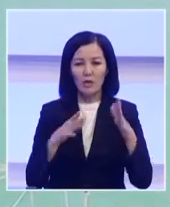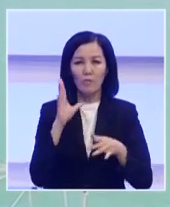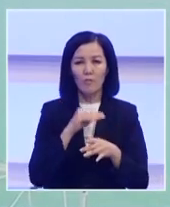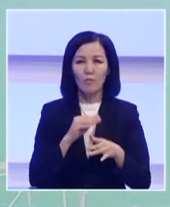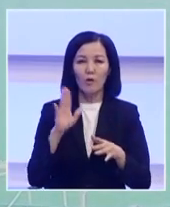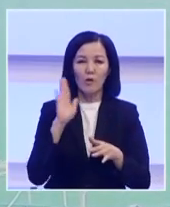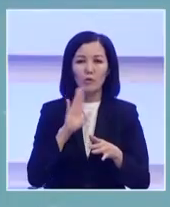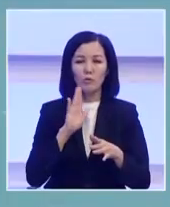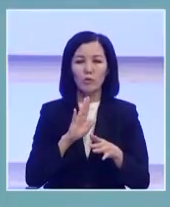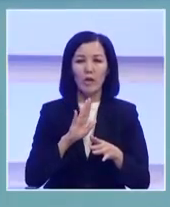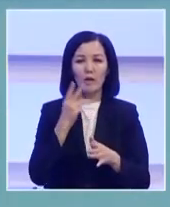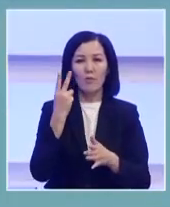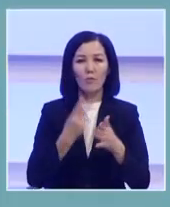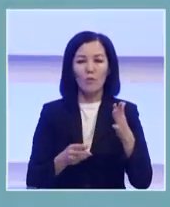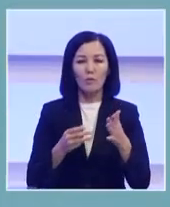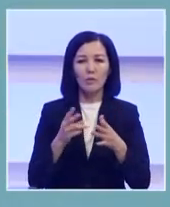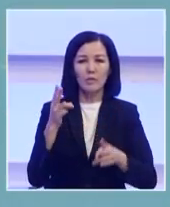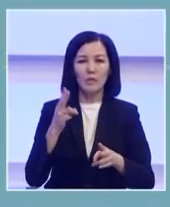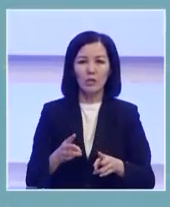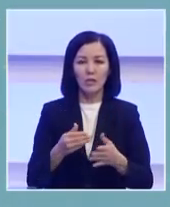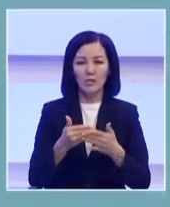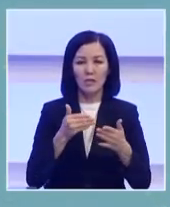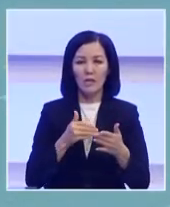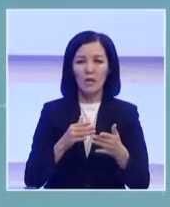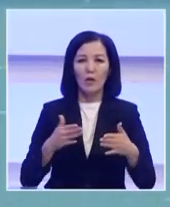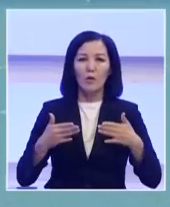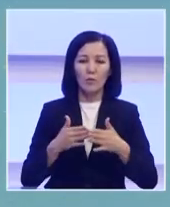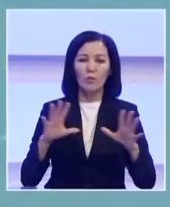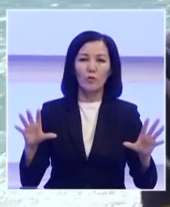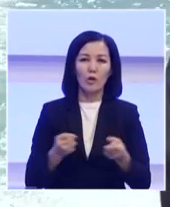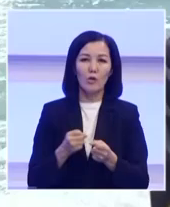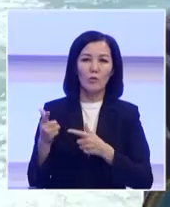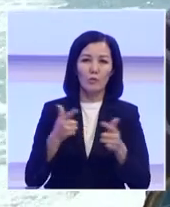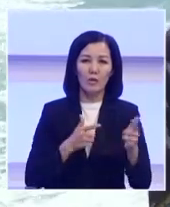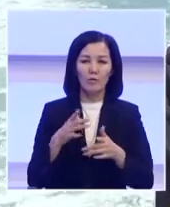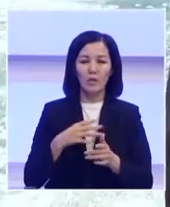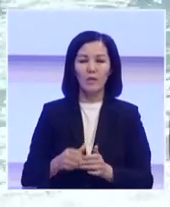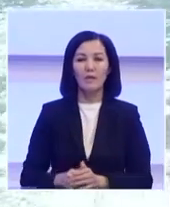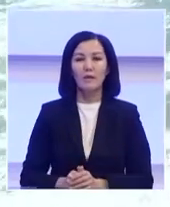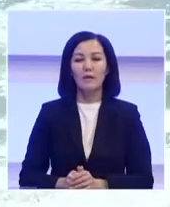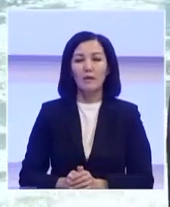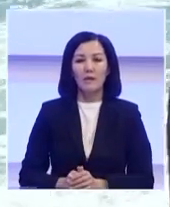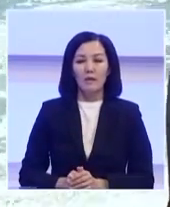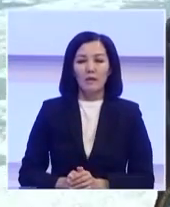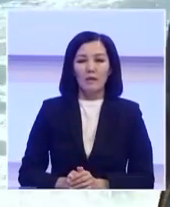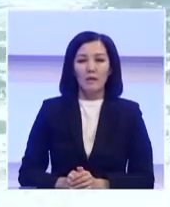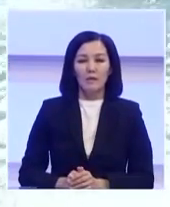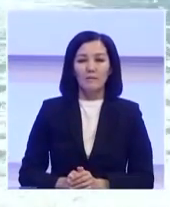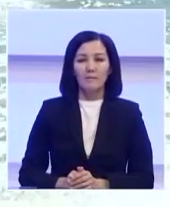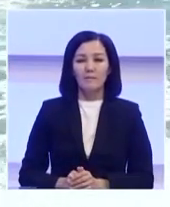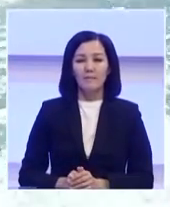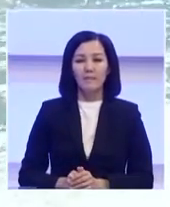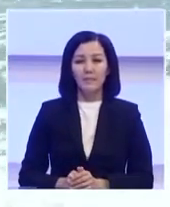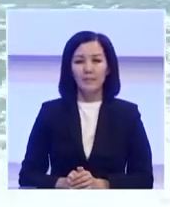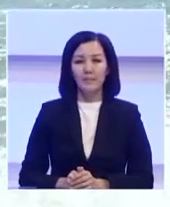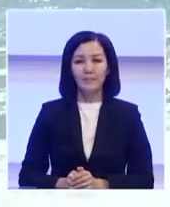судағы оқыс оқиғалардың алдын алу үшін тәулік бойы құтқару қайықтары жағалауда жүреді. Внимание, патрульный круг.